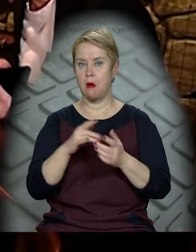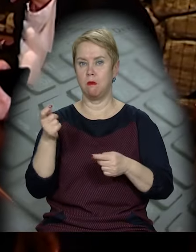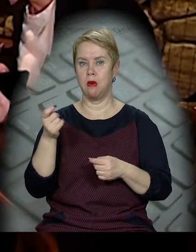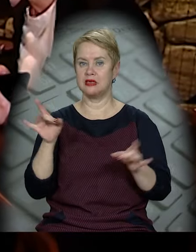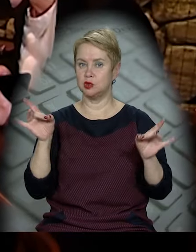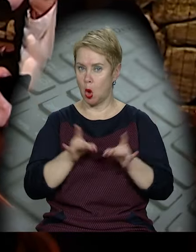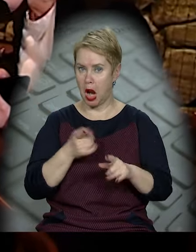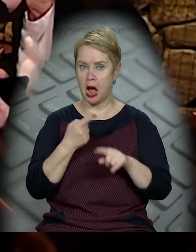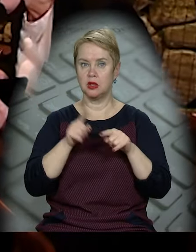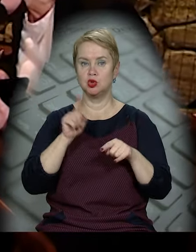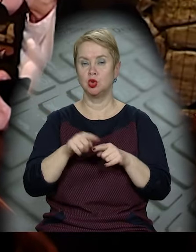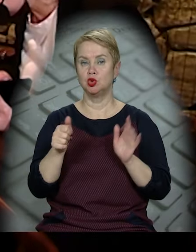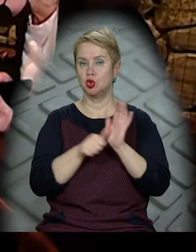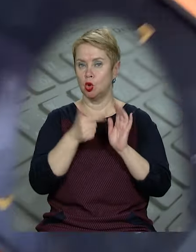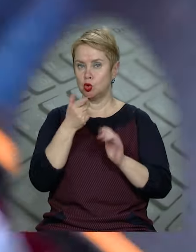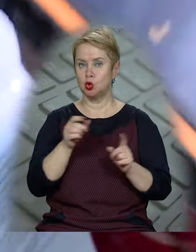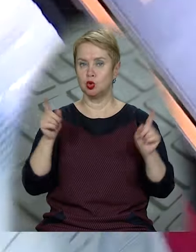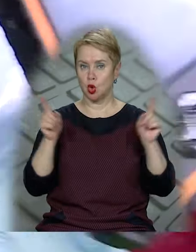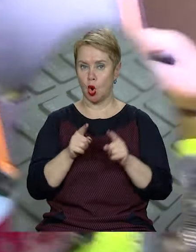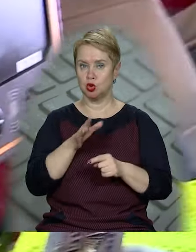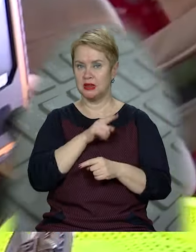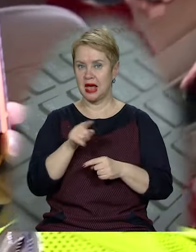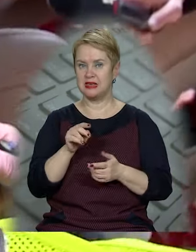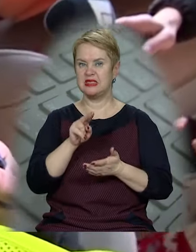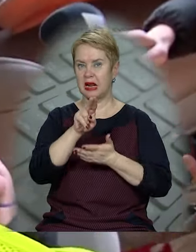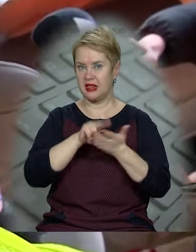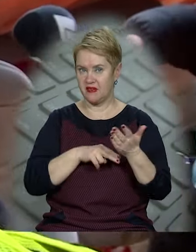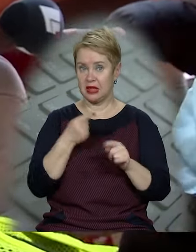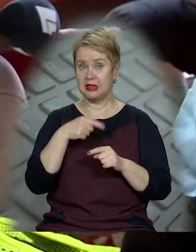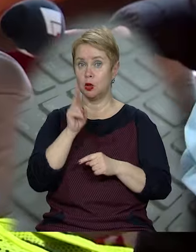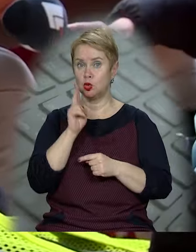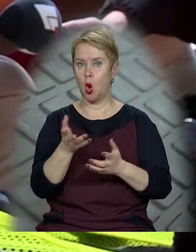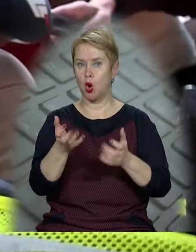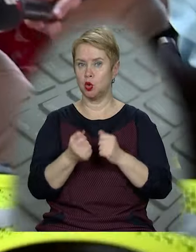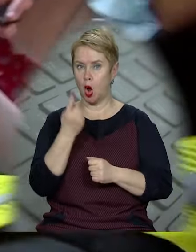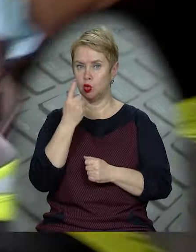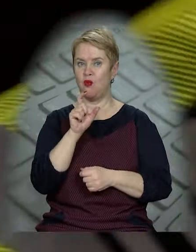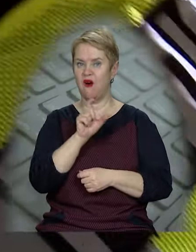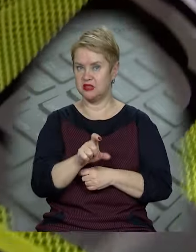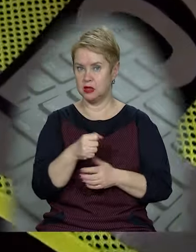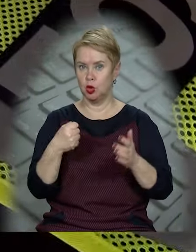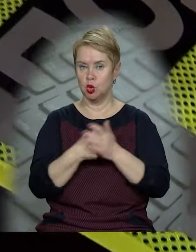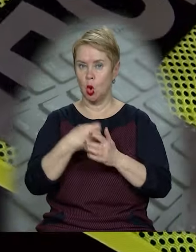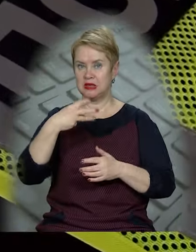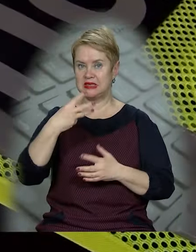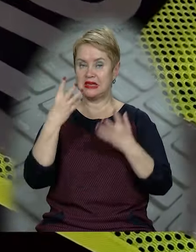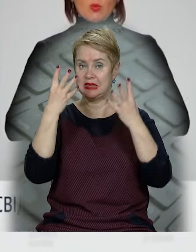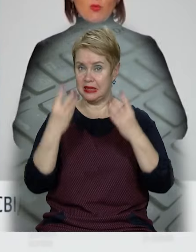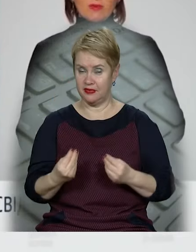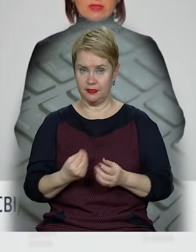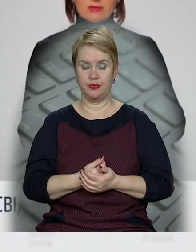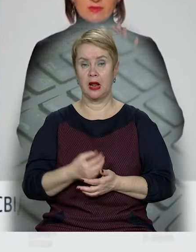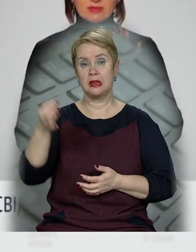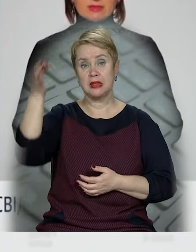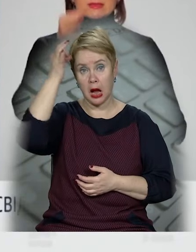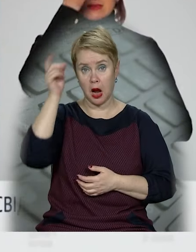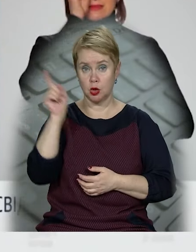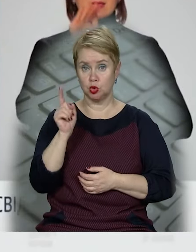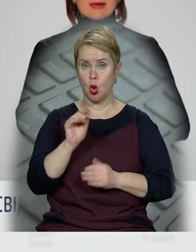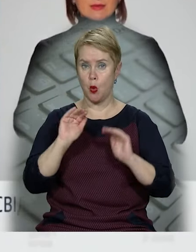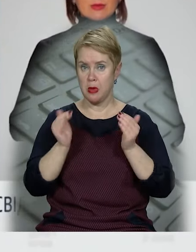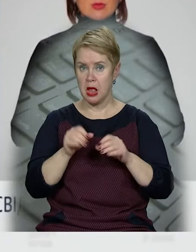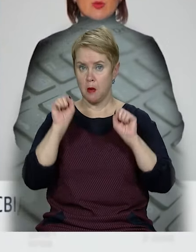ресторани. Також з 6 грудня скорочують термін дії сертифікатів тих, хто отримав одну вакцину – до 30 днів. Нагадаємо, що